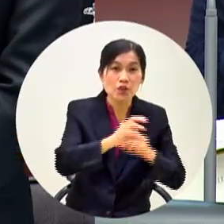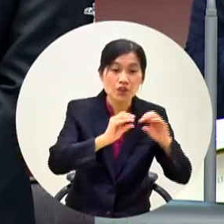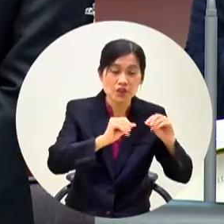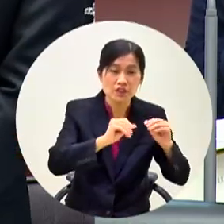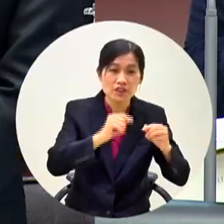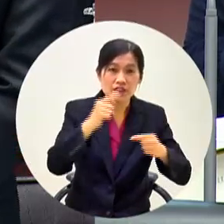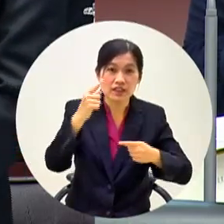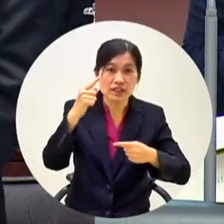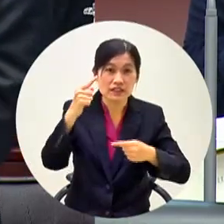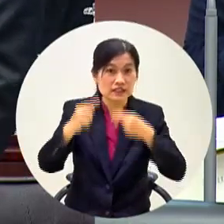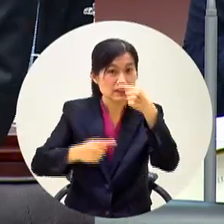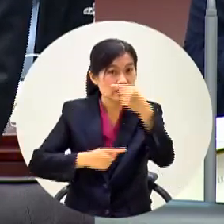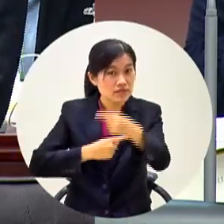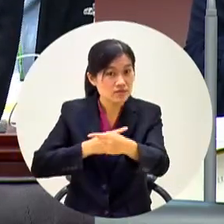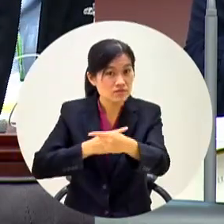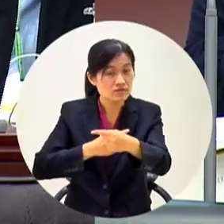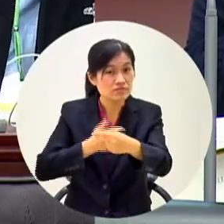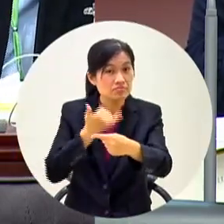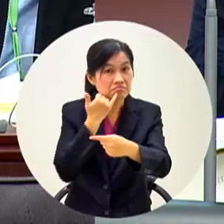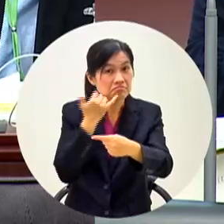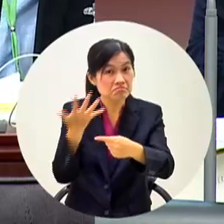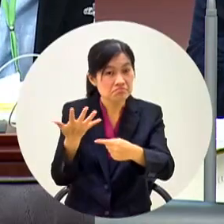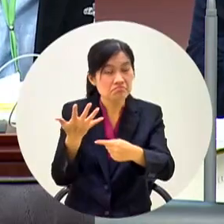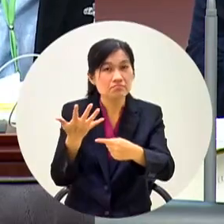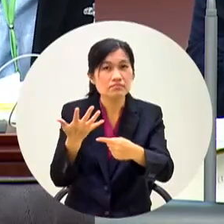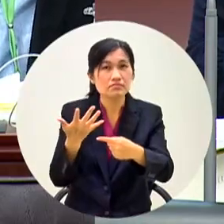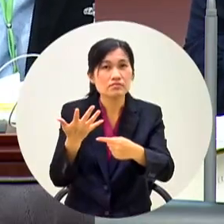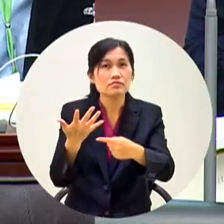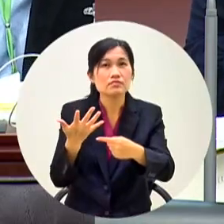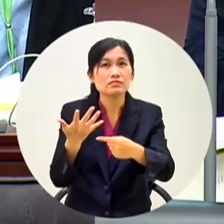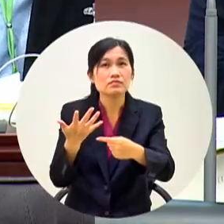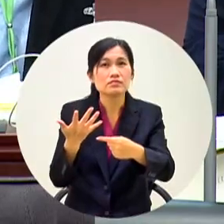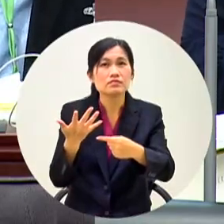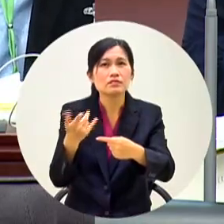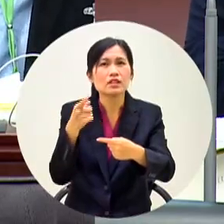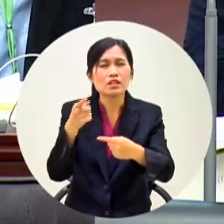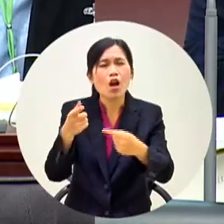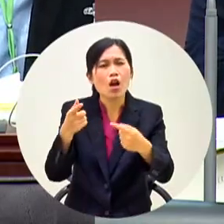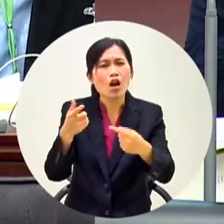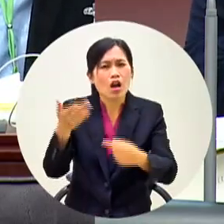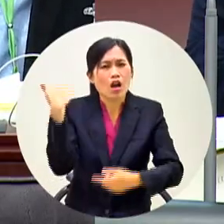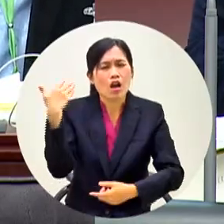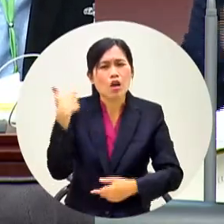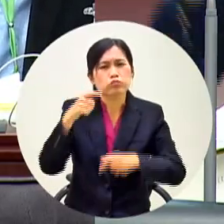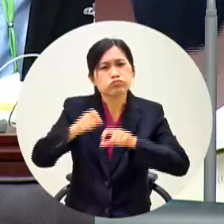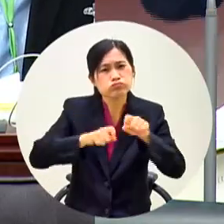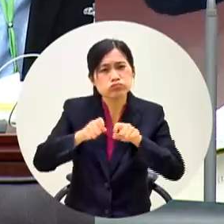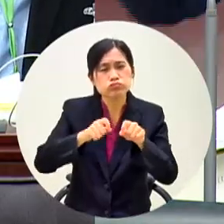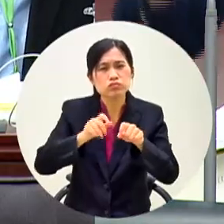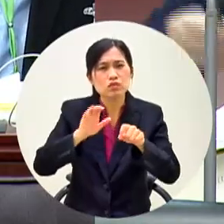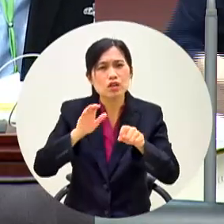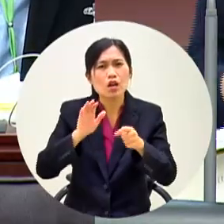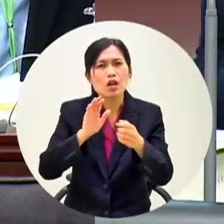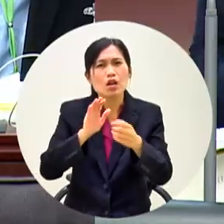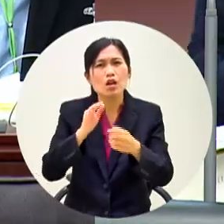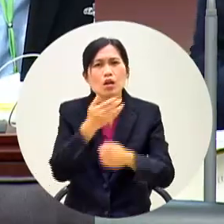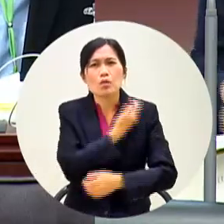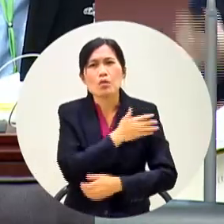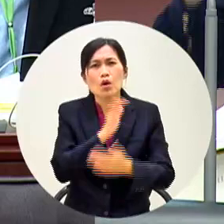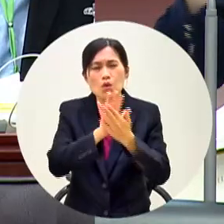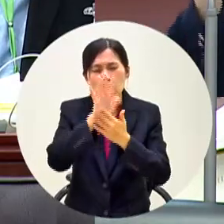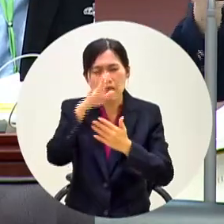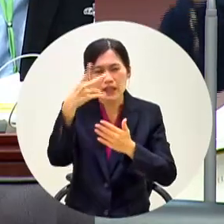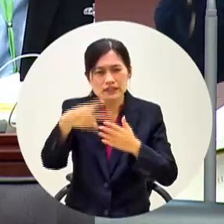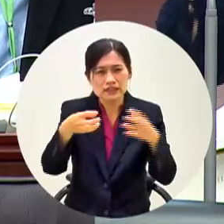旱地一坪，这是大家最原始的方案呐、啊，哈。但是呢，不论有什么样的方案，将来还有很多的讨论空